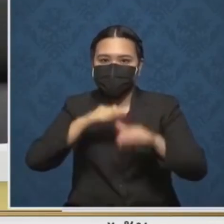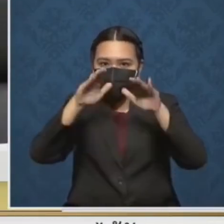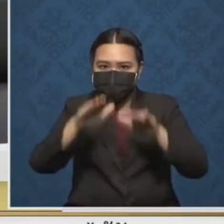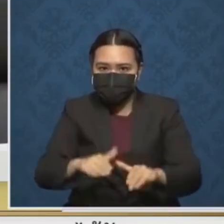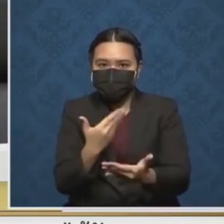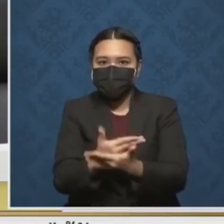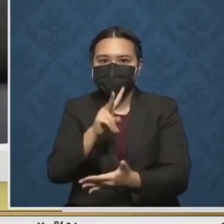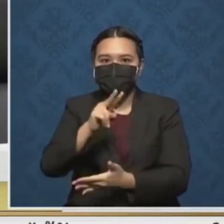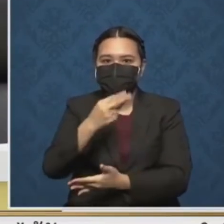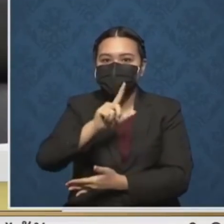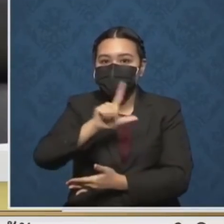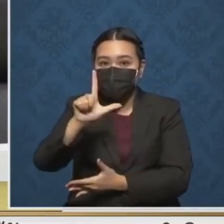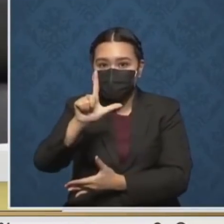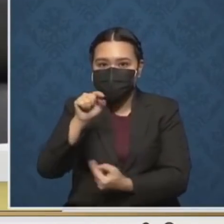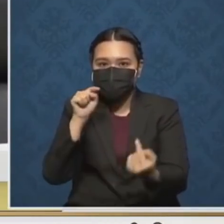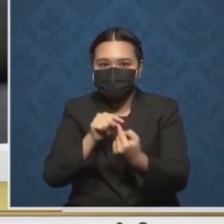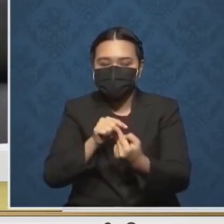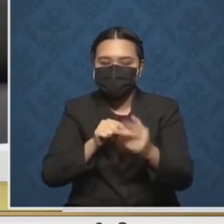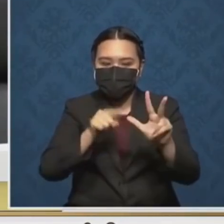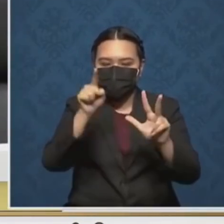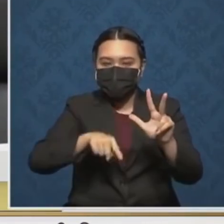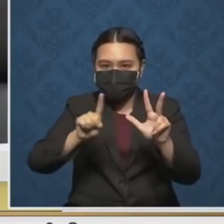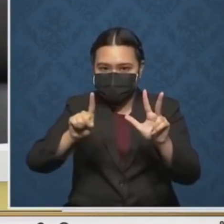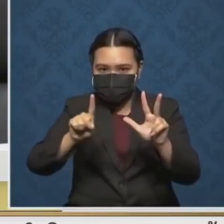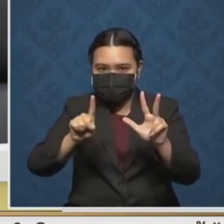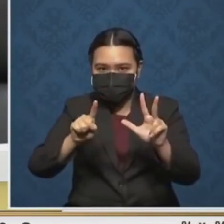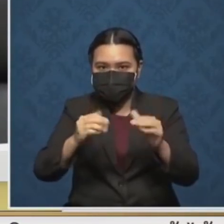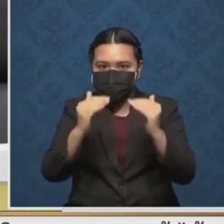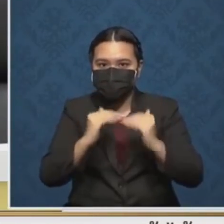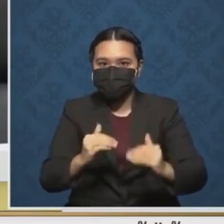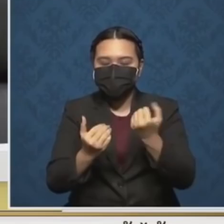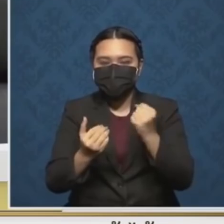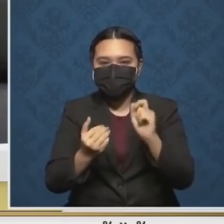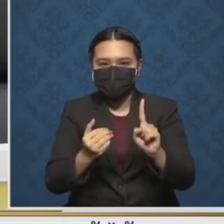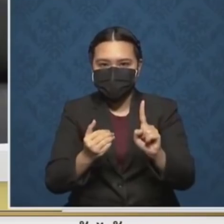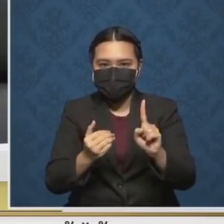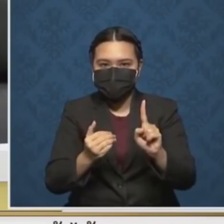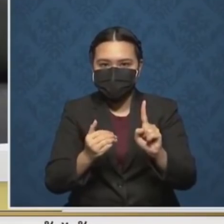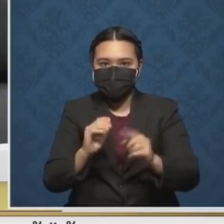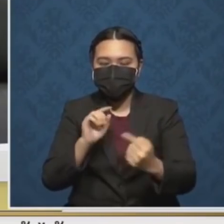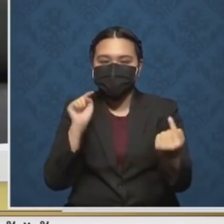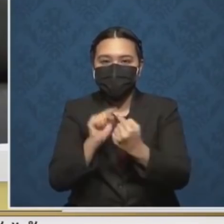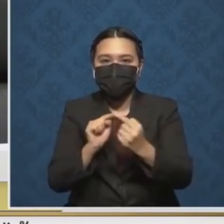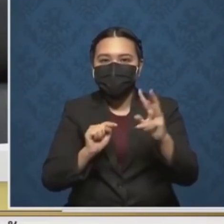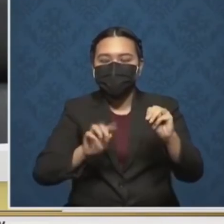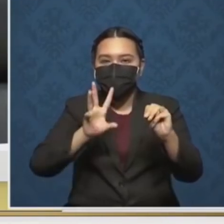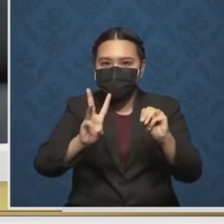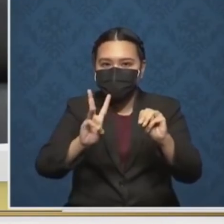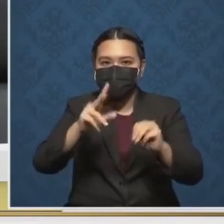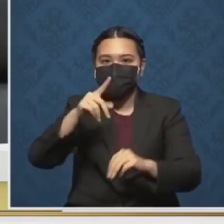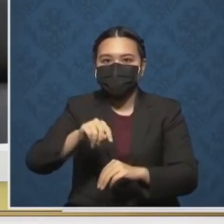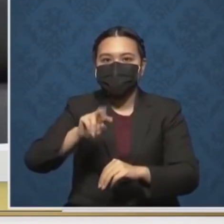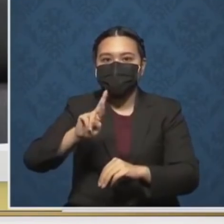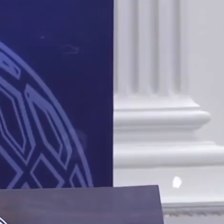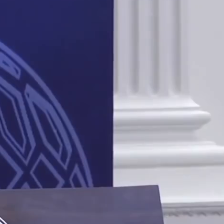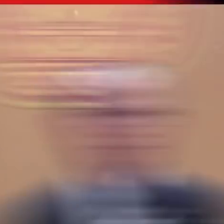านในส่วนของรายการที่ 3/1 และรายการที่10ของมาตรา6ของร่างพรบฉบับนี้ค่ะข